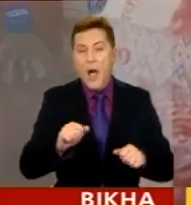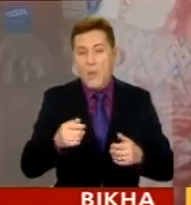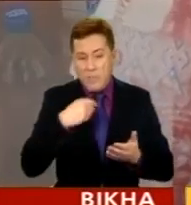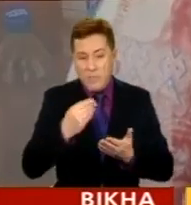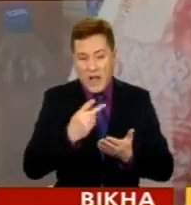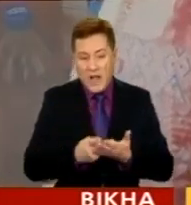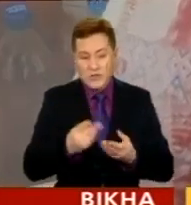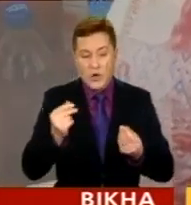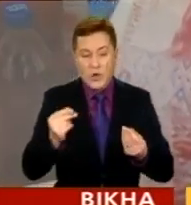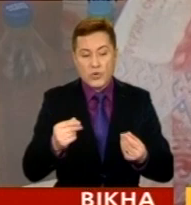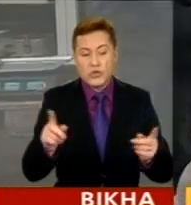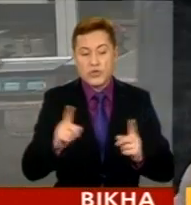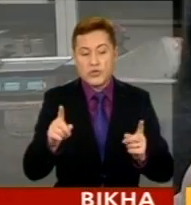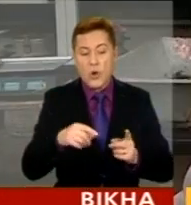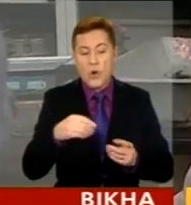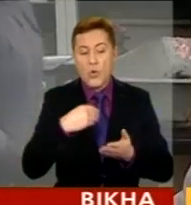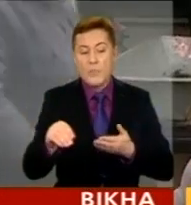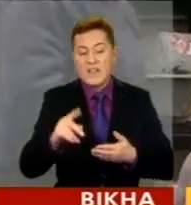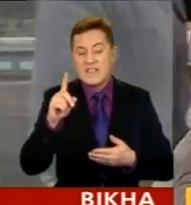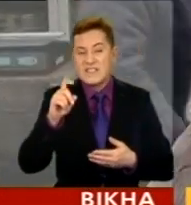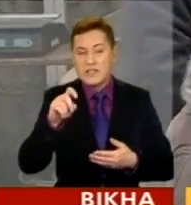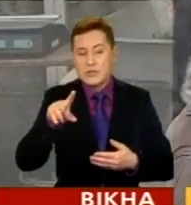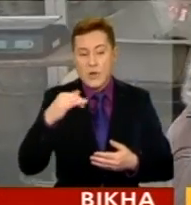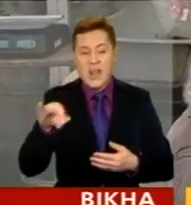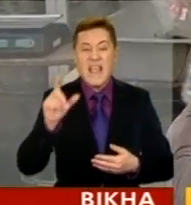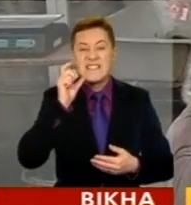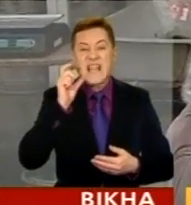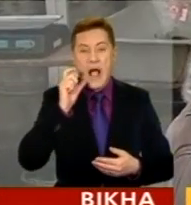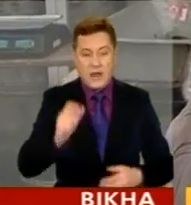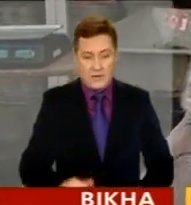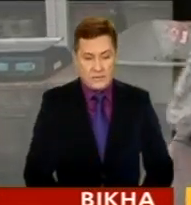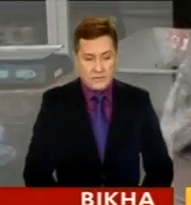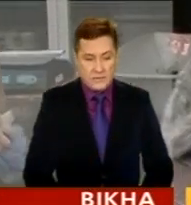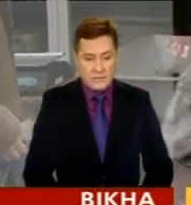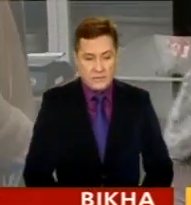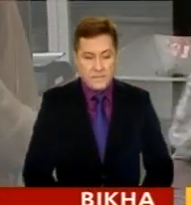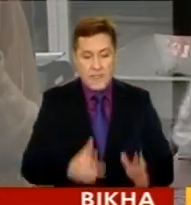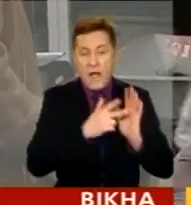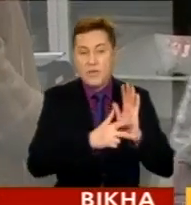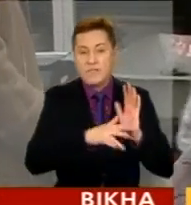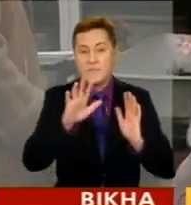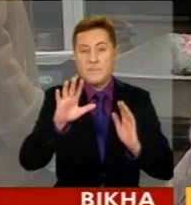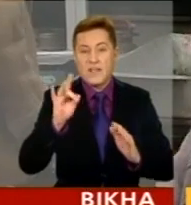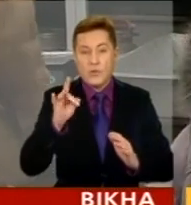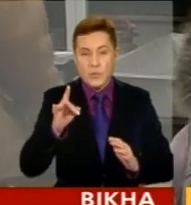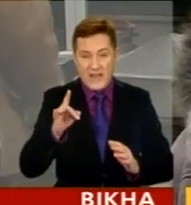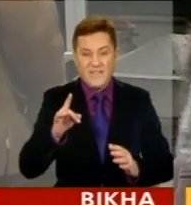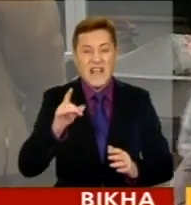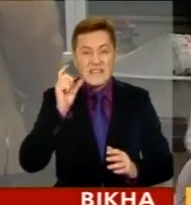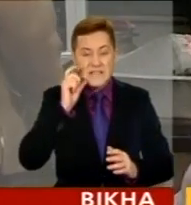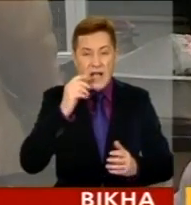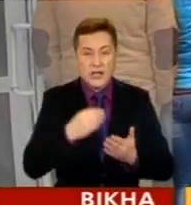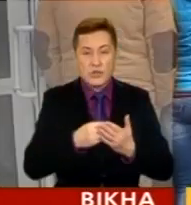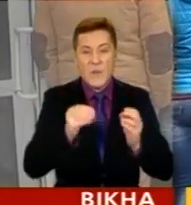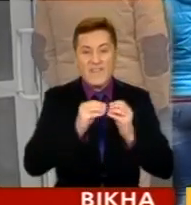Що купила за ці 100 лей? Пам'ятаєте? Сахар. Скільки вийшло? 85 рублів. Сахар у мене стоїть. 10